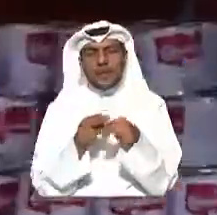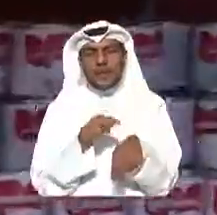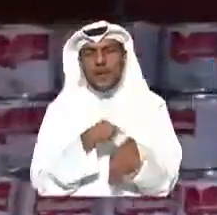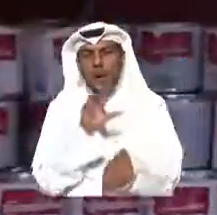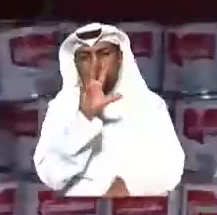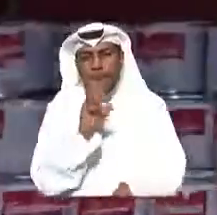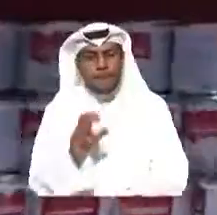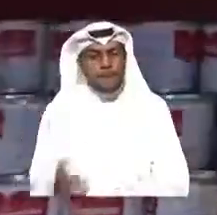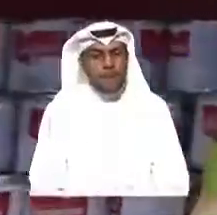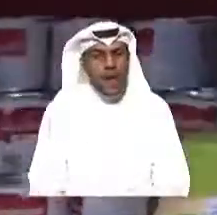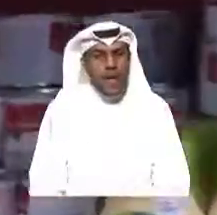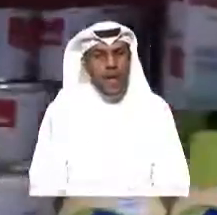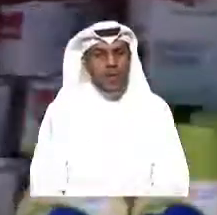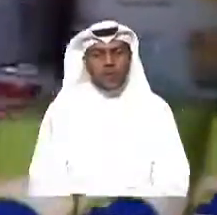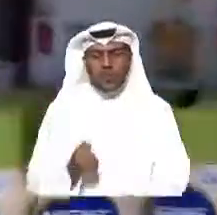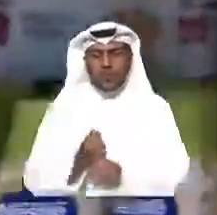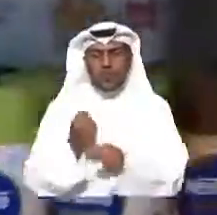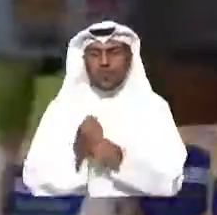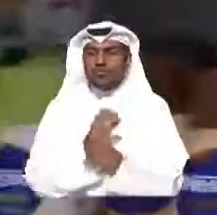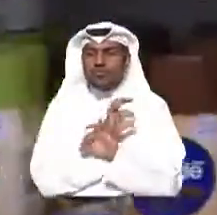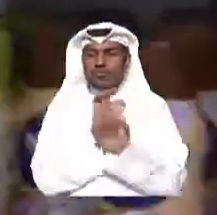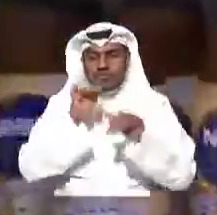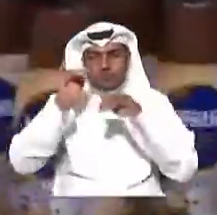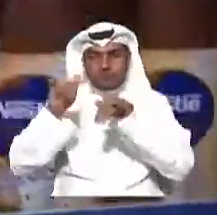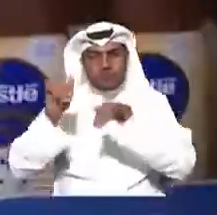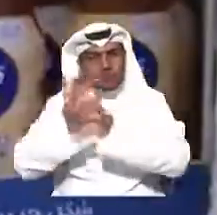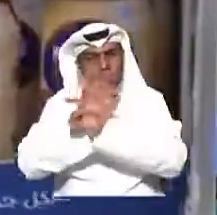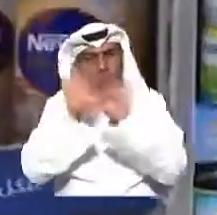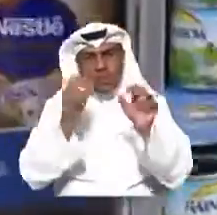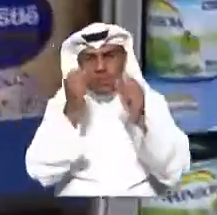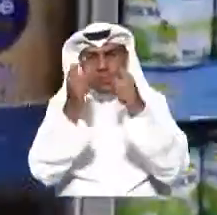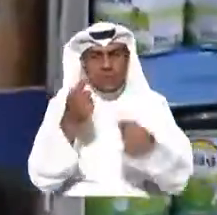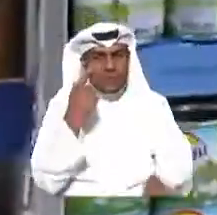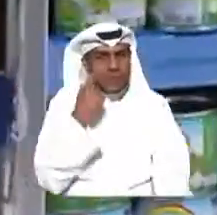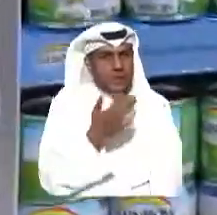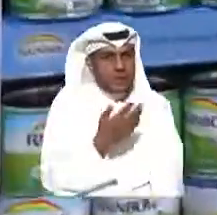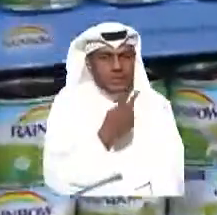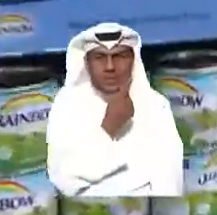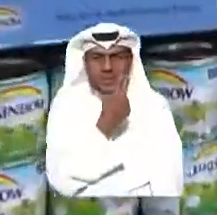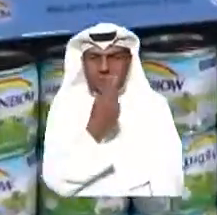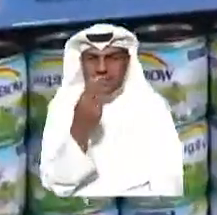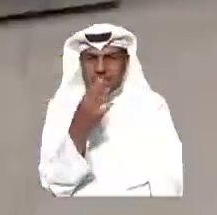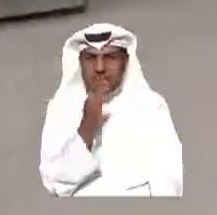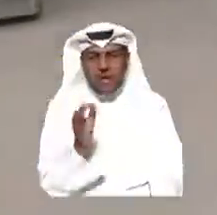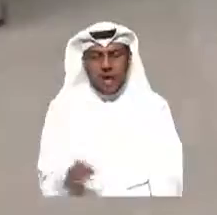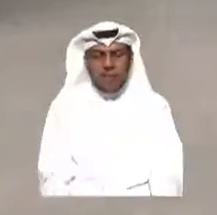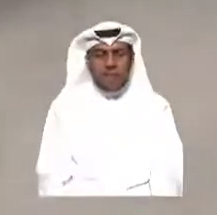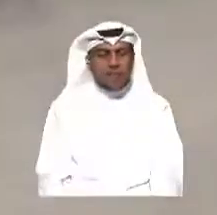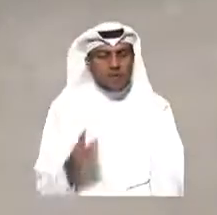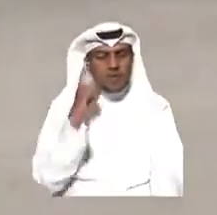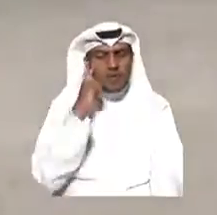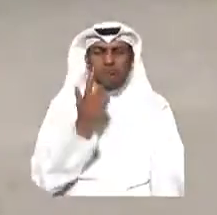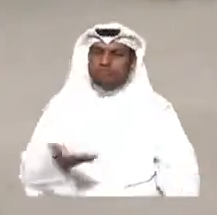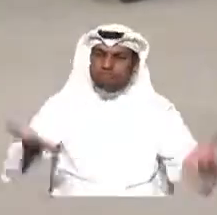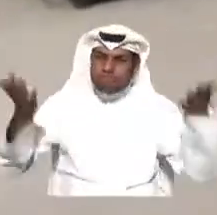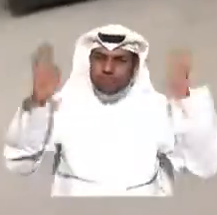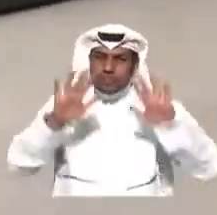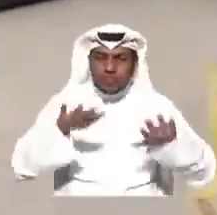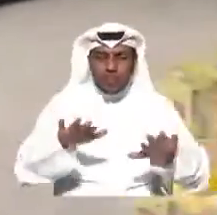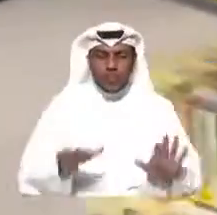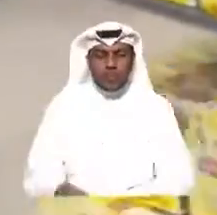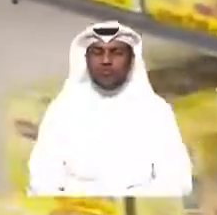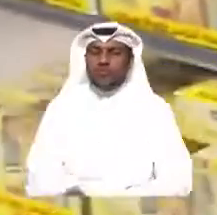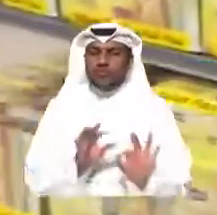رمضان المبارك بمخزون استراتيجي غذائي يلبي طلبات المستهلكين خلال الفترة